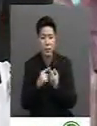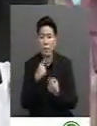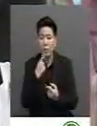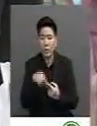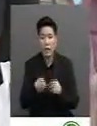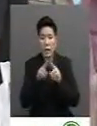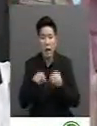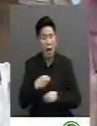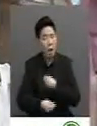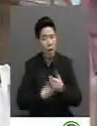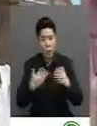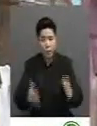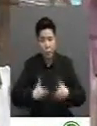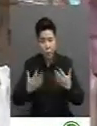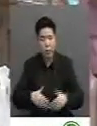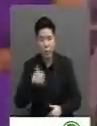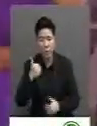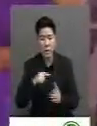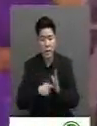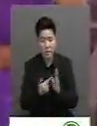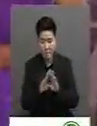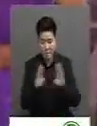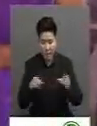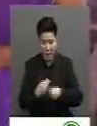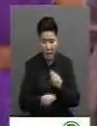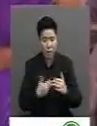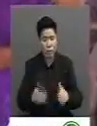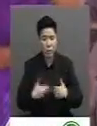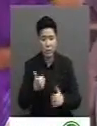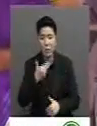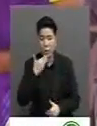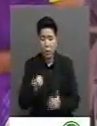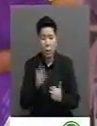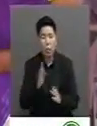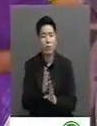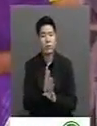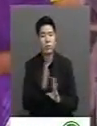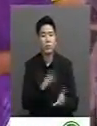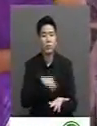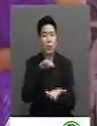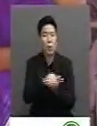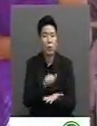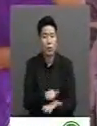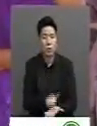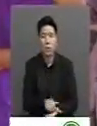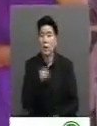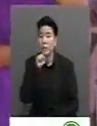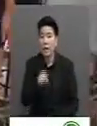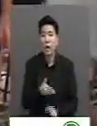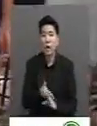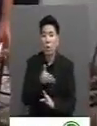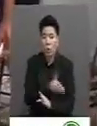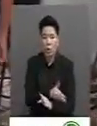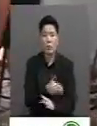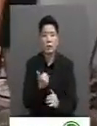อกว่าขายดิบขายดีตั้งแต่เปิดร้านกันเลยทีเดียวจนลูกค้าต้องมาจองคิวหรือว่ามาสั่งล่วงห